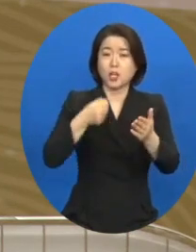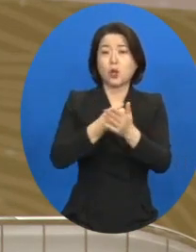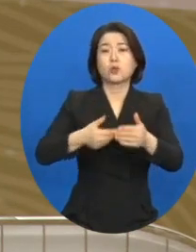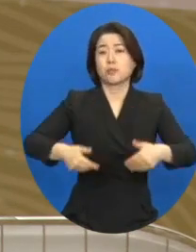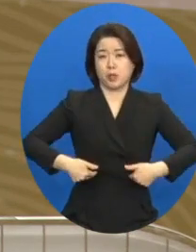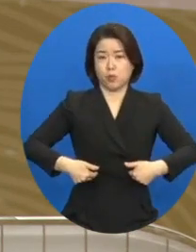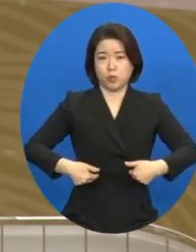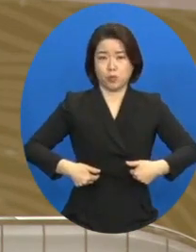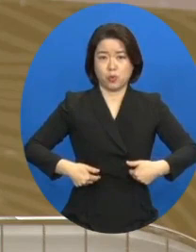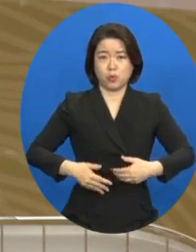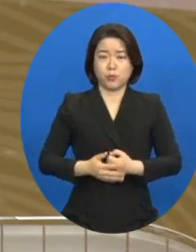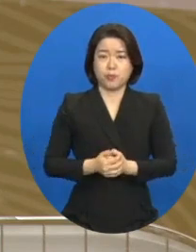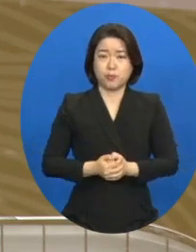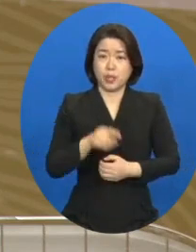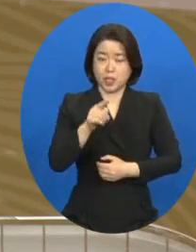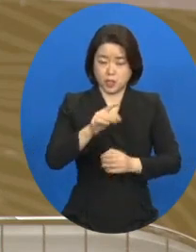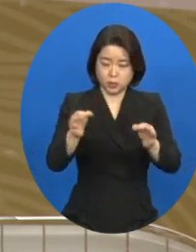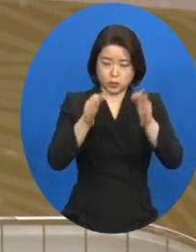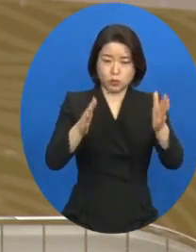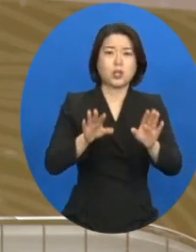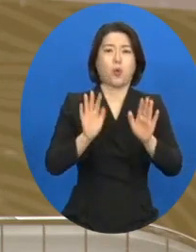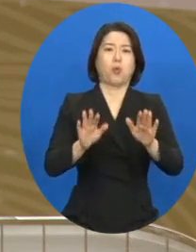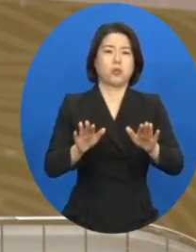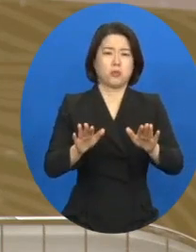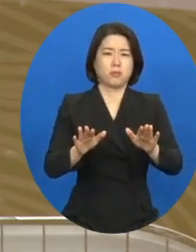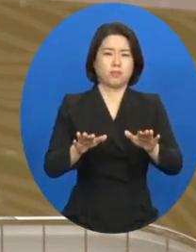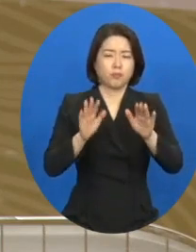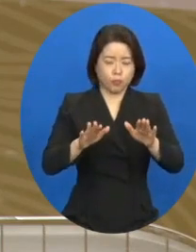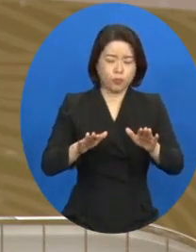돼요. 그 순간이 오늘이어야 돼요.